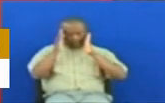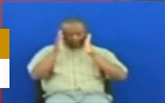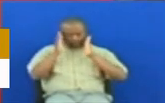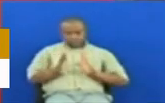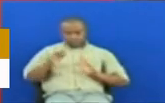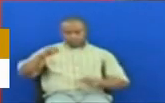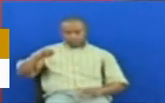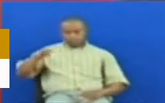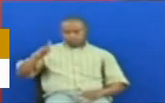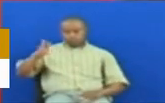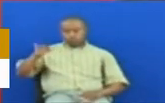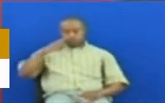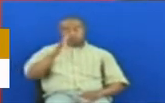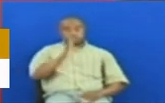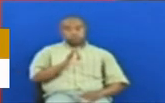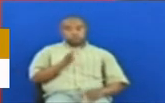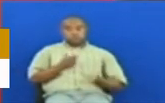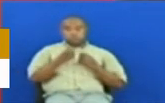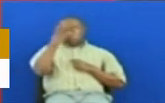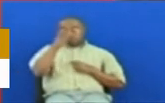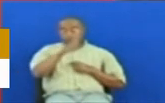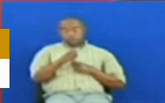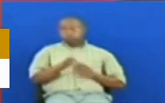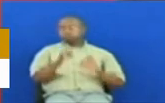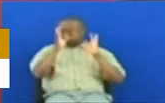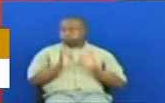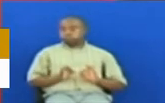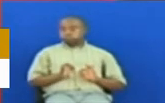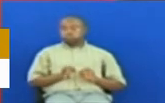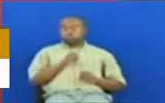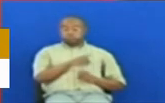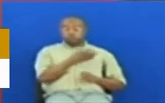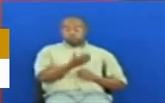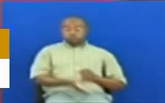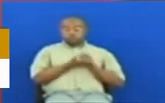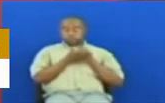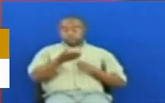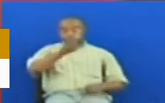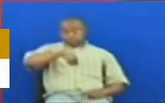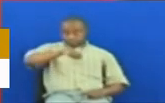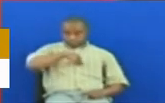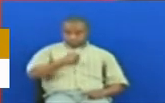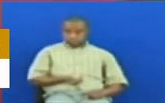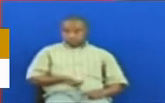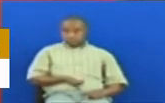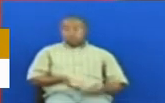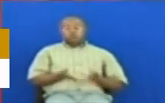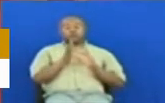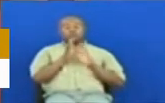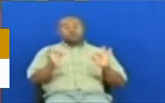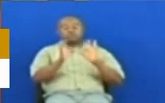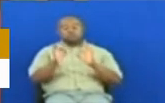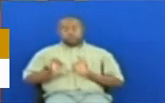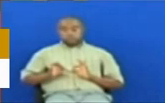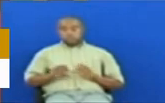kwamba tunatafuta watu walio bora waweze kutusaidia kuweza kuboresha